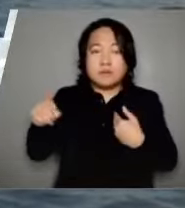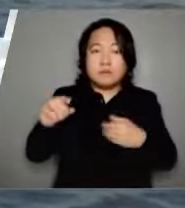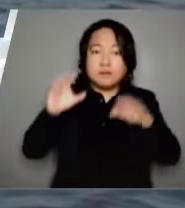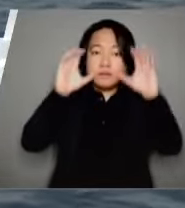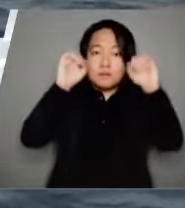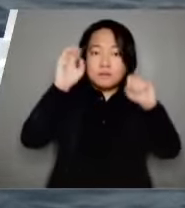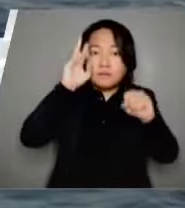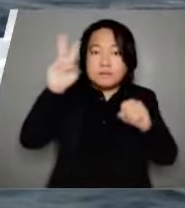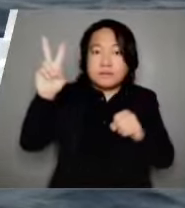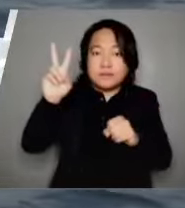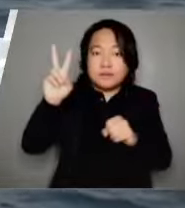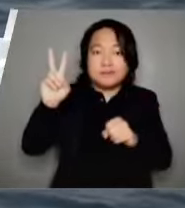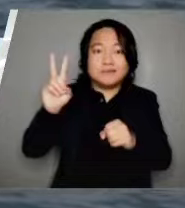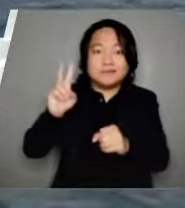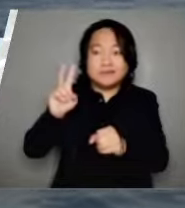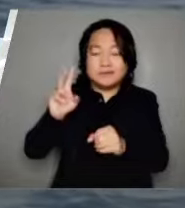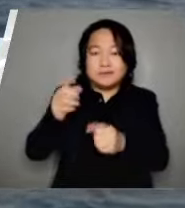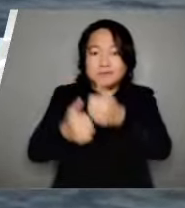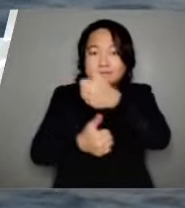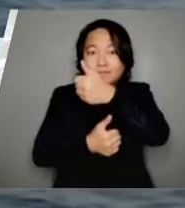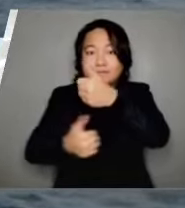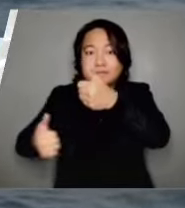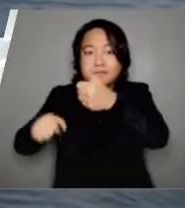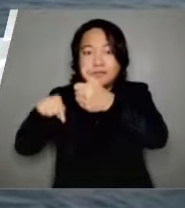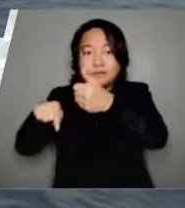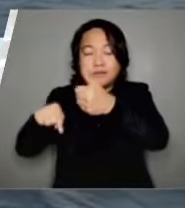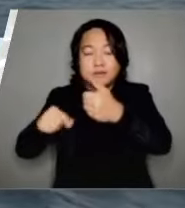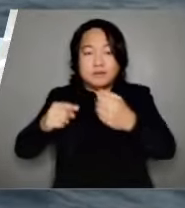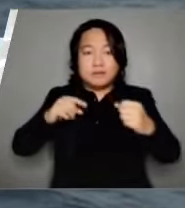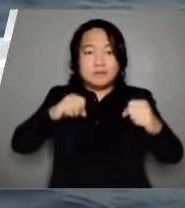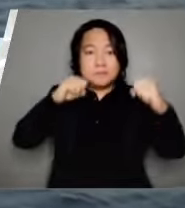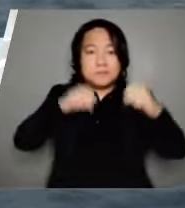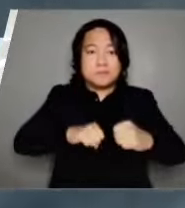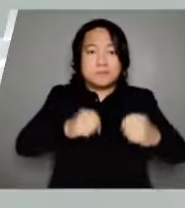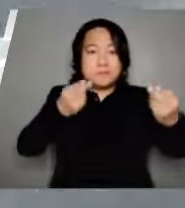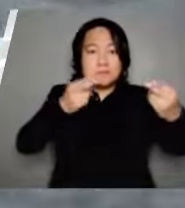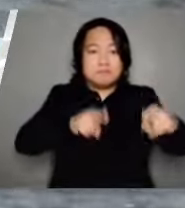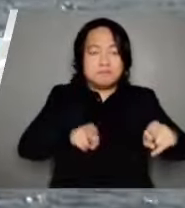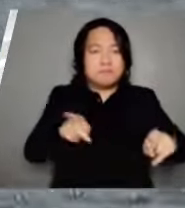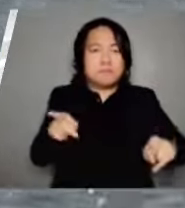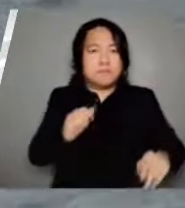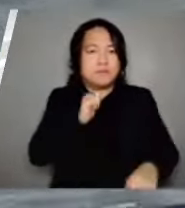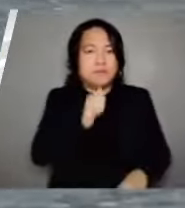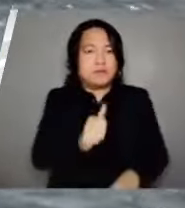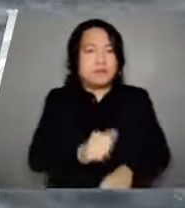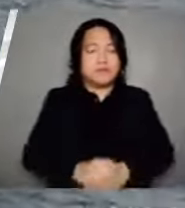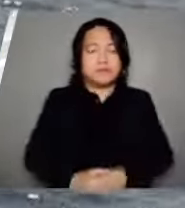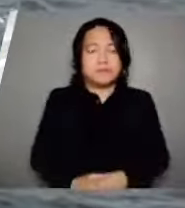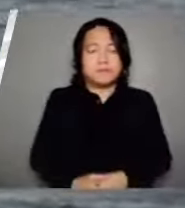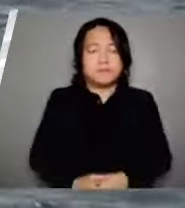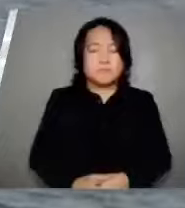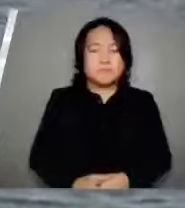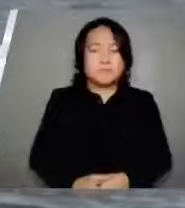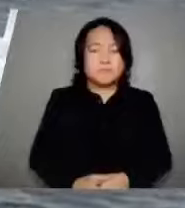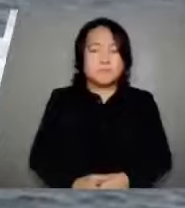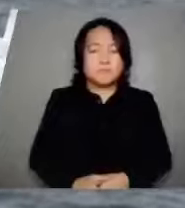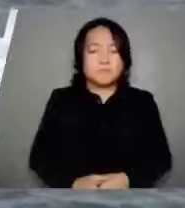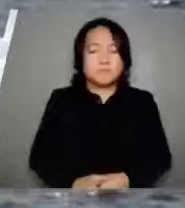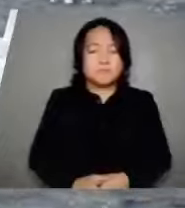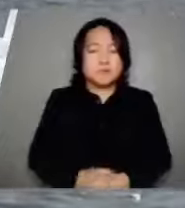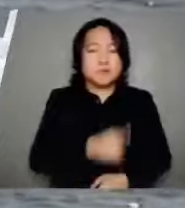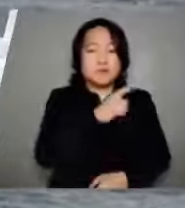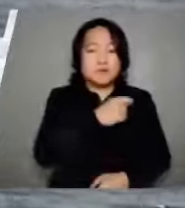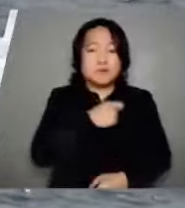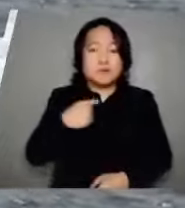na pumayag sa anumang Chinese proposal kaugnay ng Ayungin Shoal. Bago nito ay pinalutang ng China ang